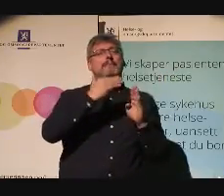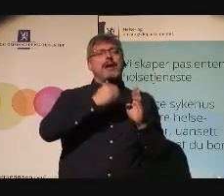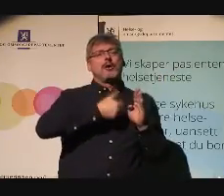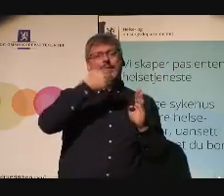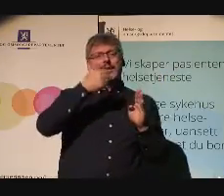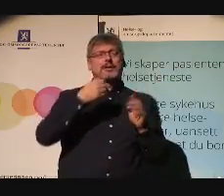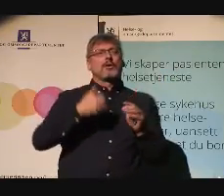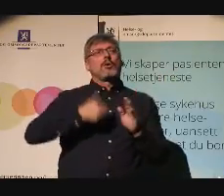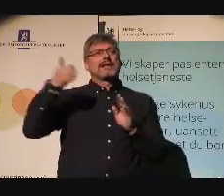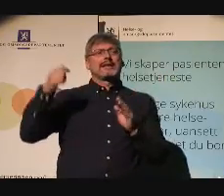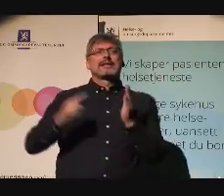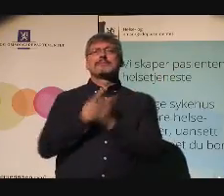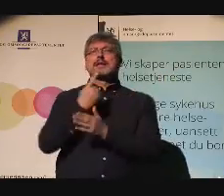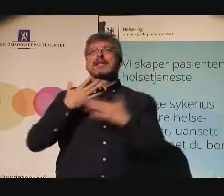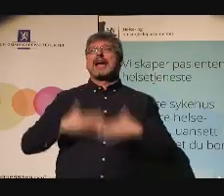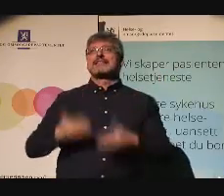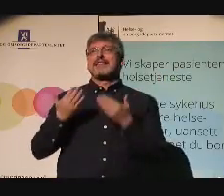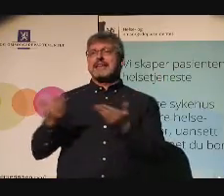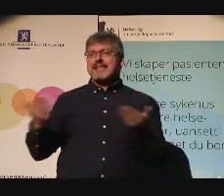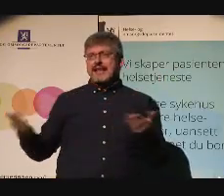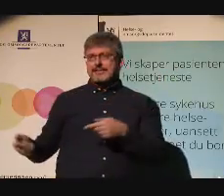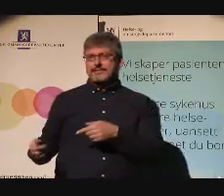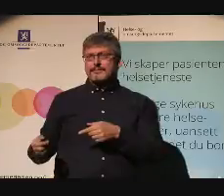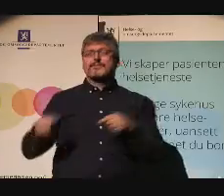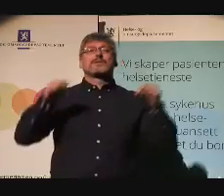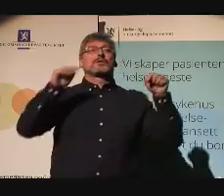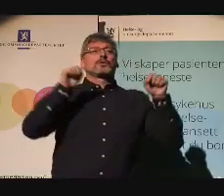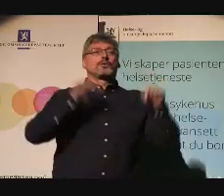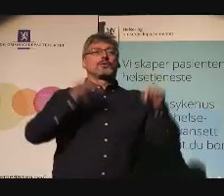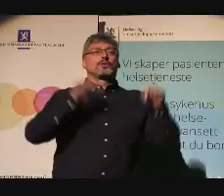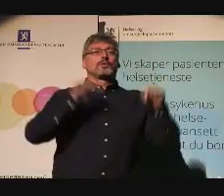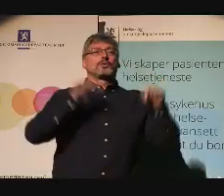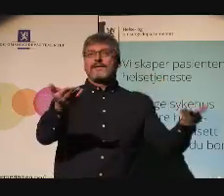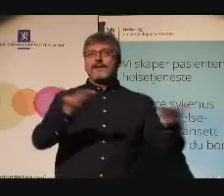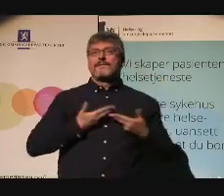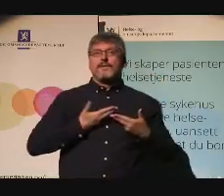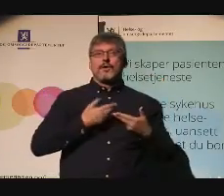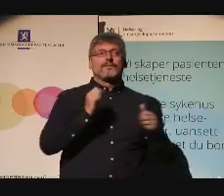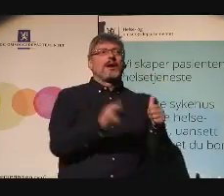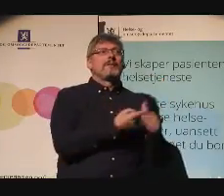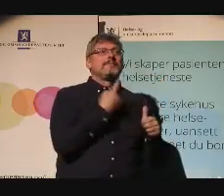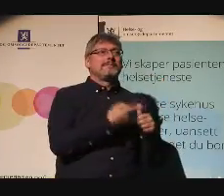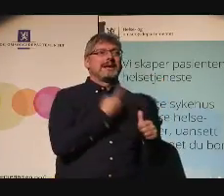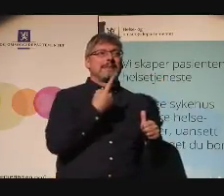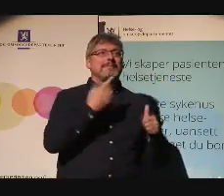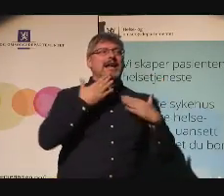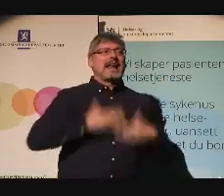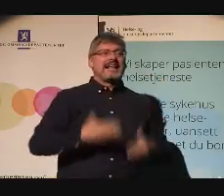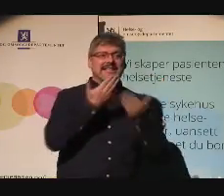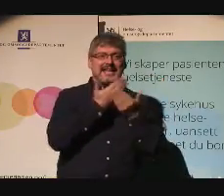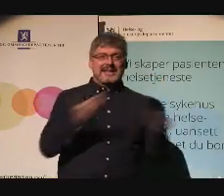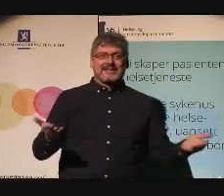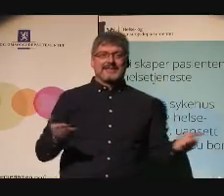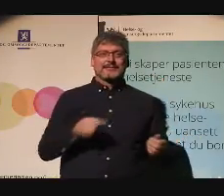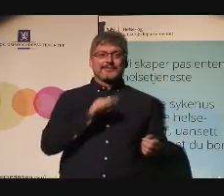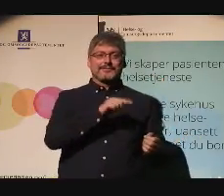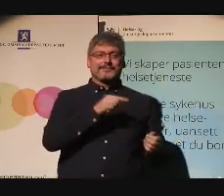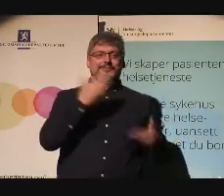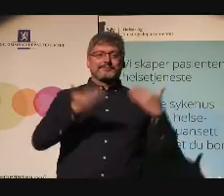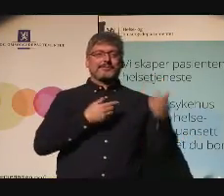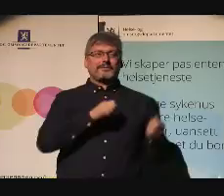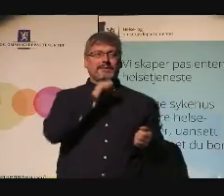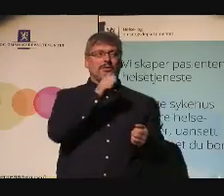i spesialisthelsetjenesten. Nå har vi også fått en for primærhelsetjenesten. Og den neste taleren, det